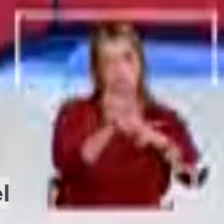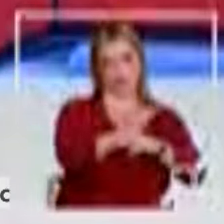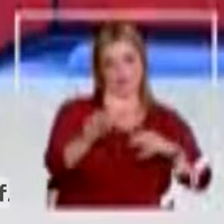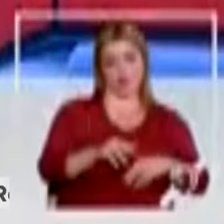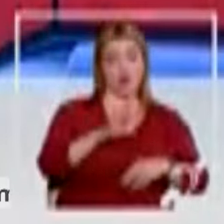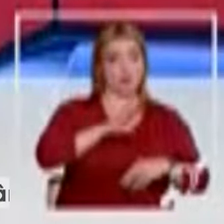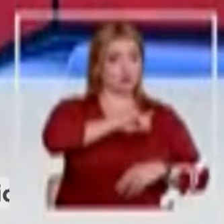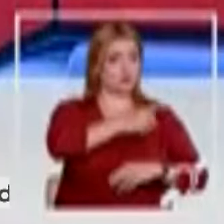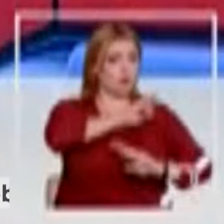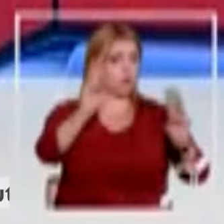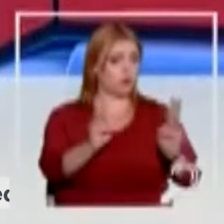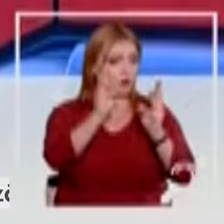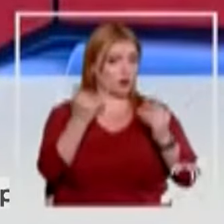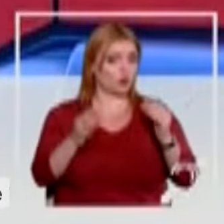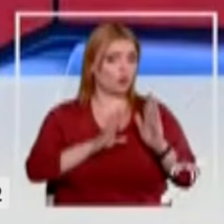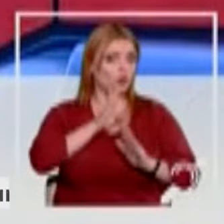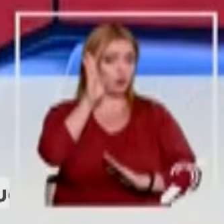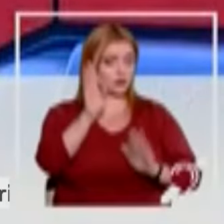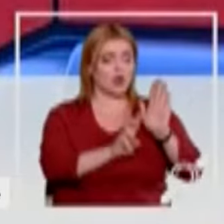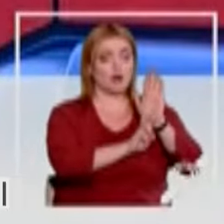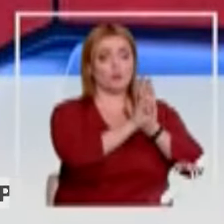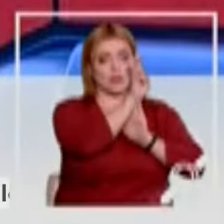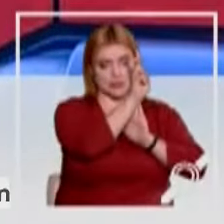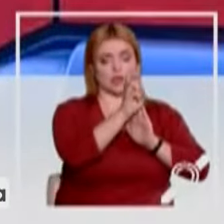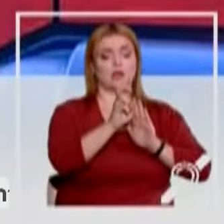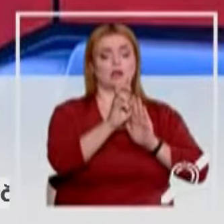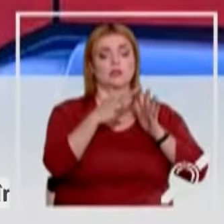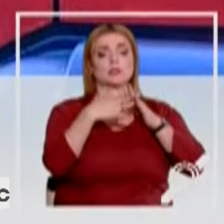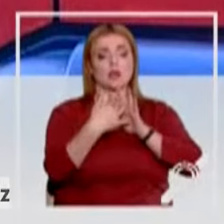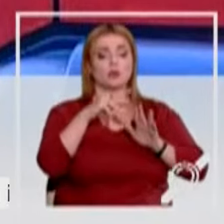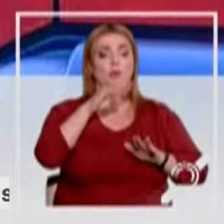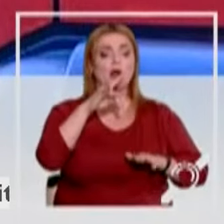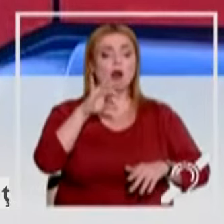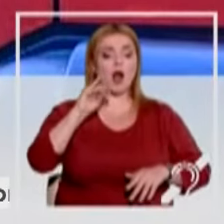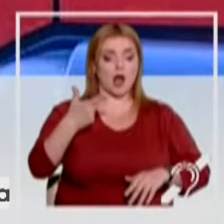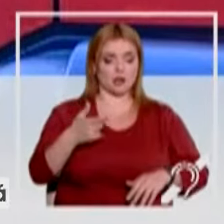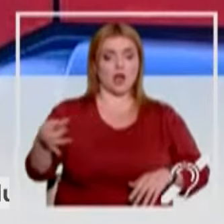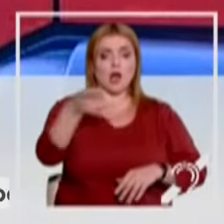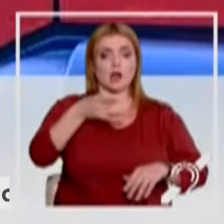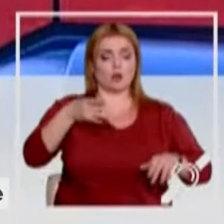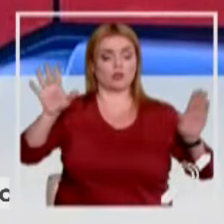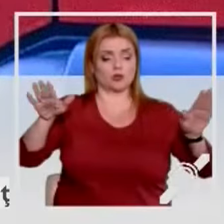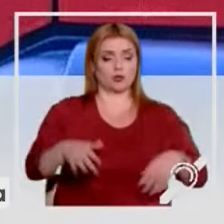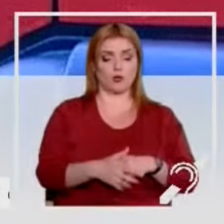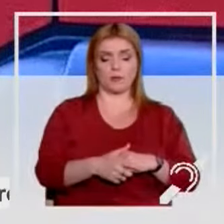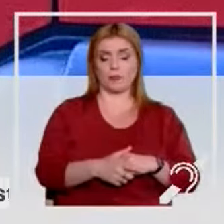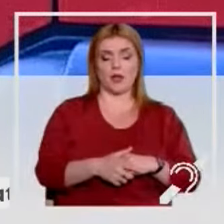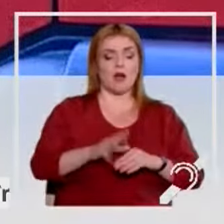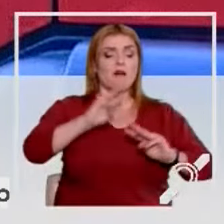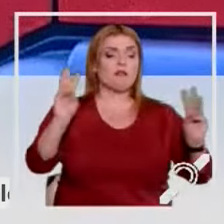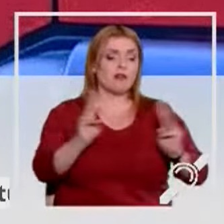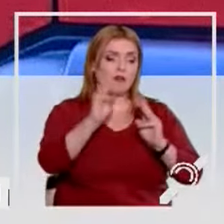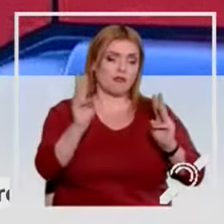Un incendiu puternic a cuprins azi dimineața biserica din satul Parcane, raionul Soroca. Flăcările au mistuit obiectele de cult și a